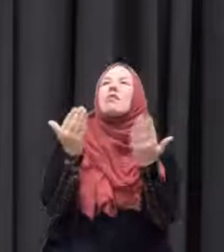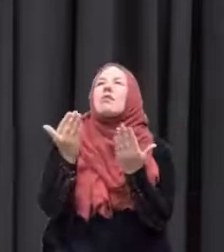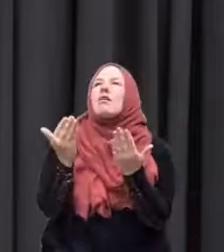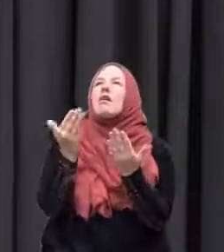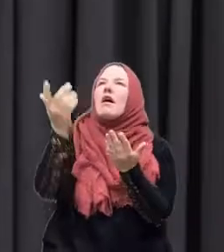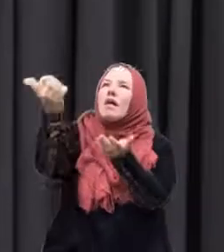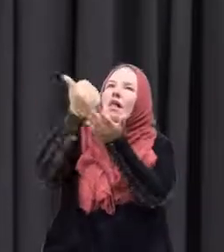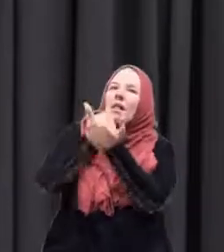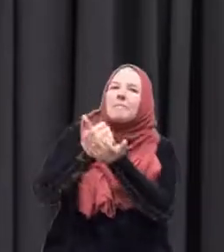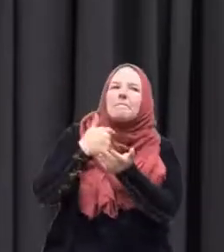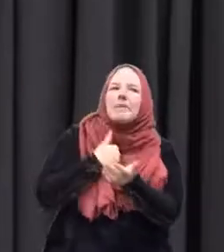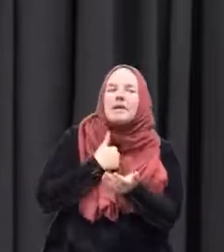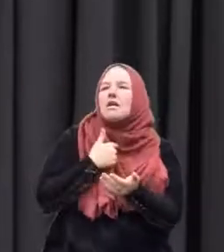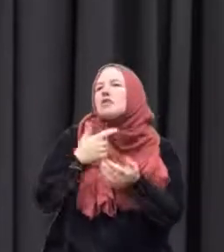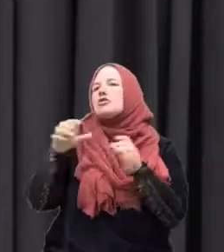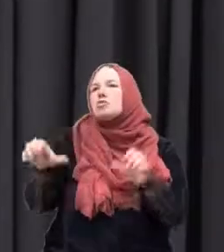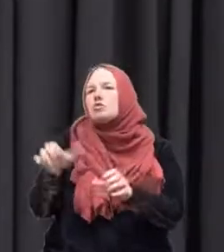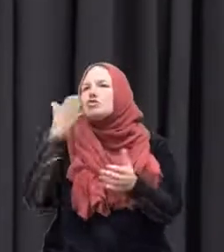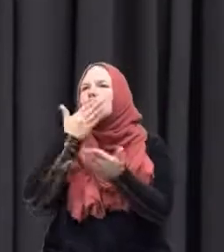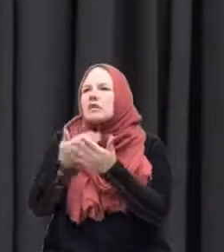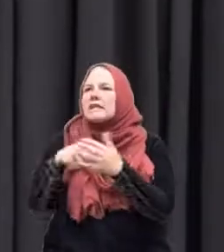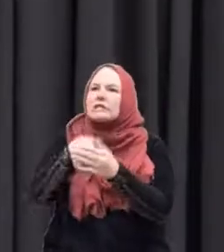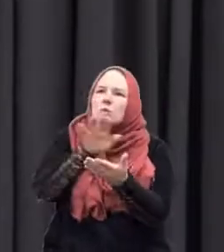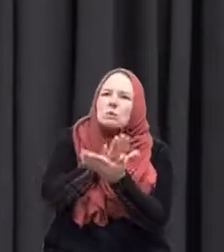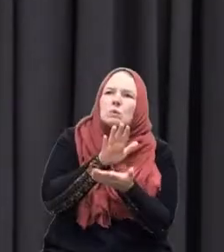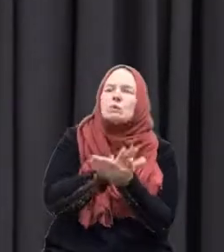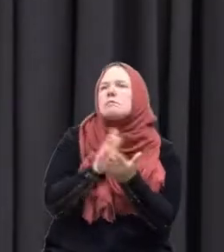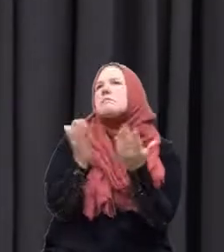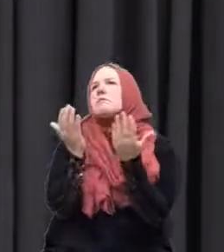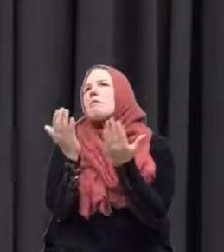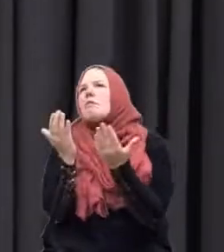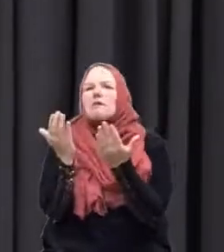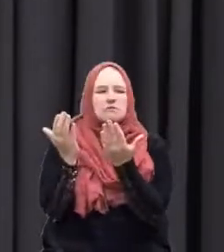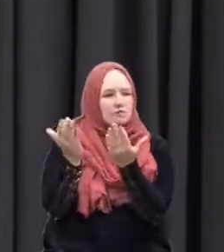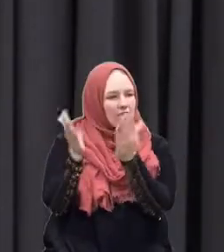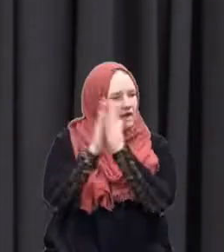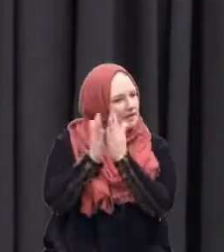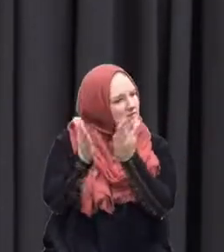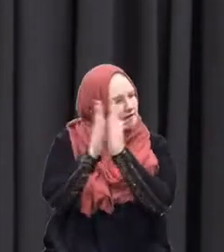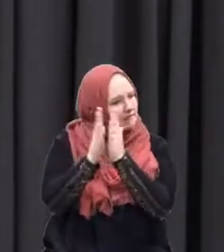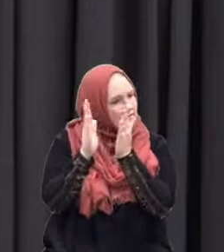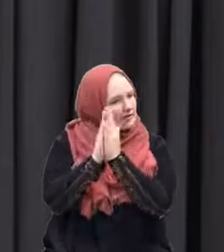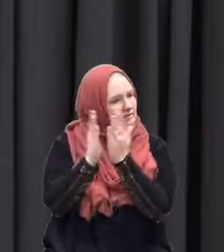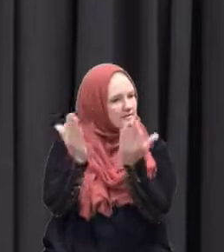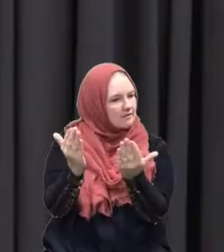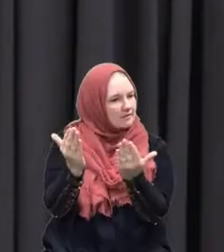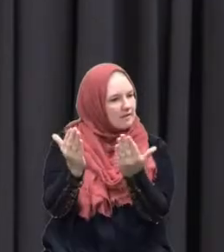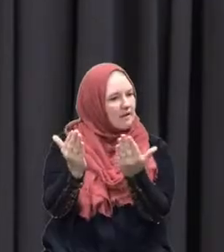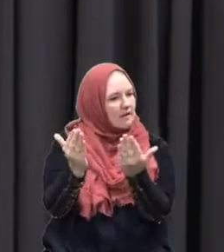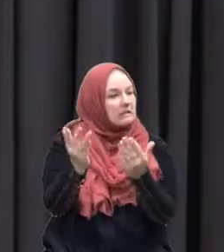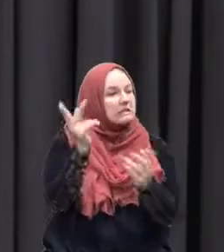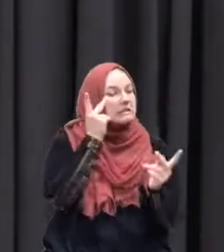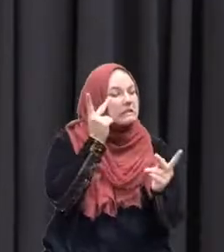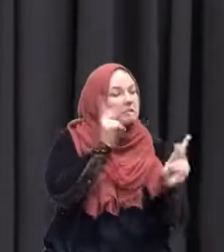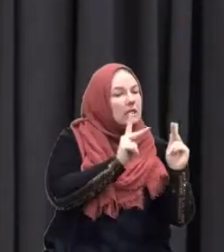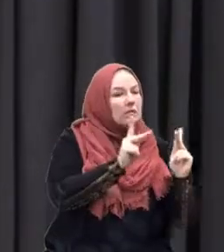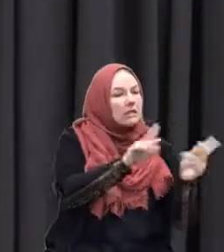موتانا وموتى المسلمين وانصر عبادك المجاهدين في كل مكان. اللهم عليك بالظلمة